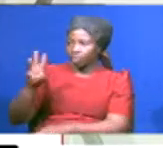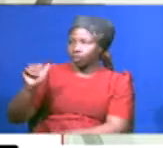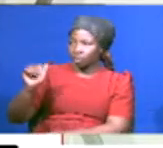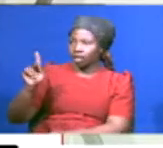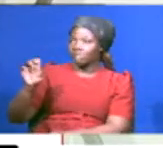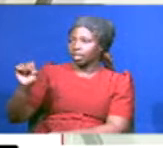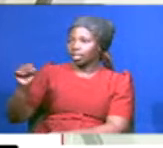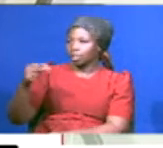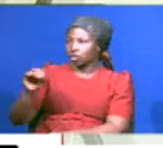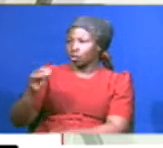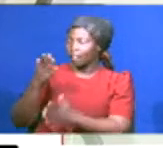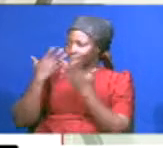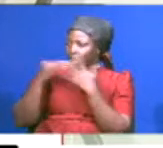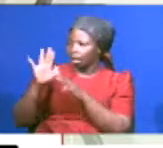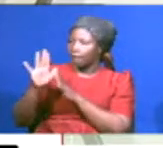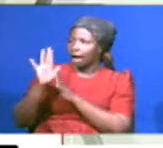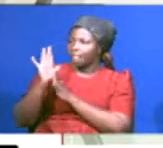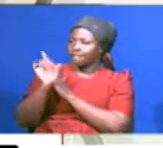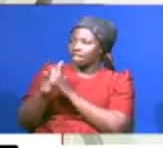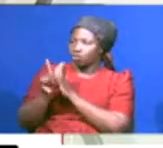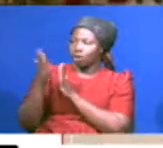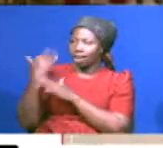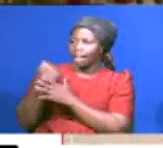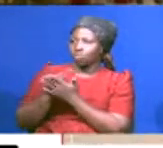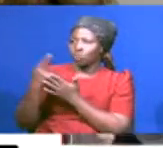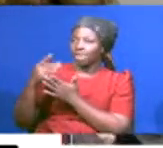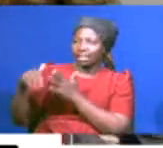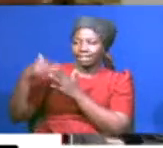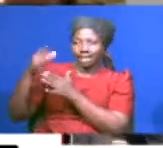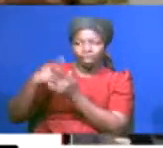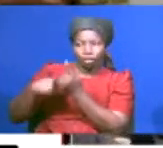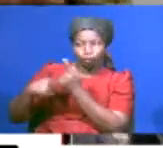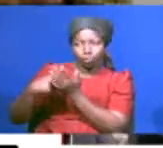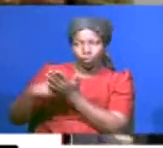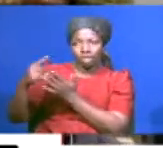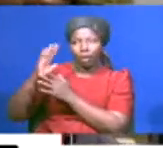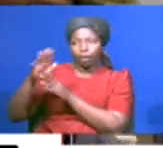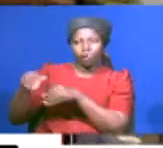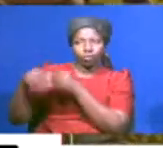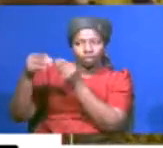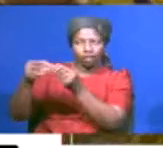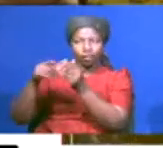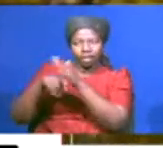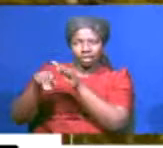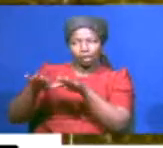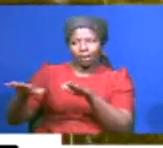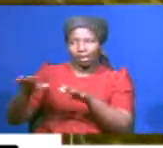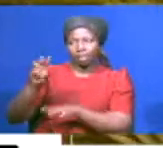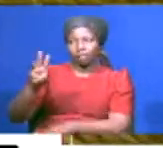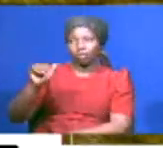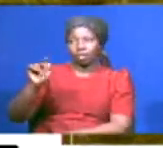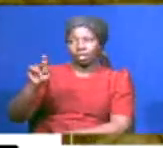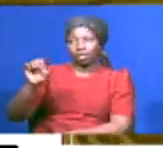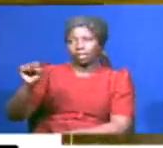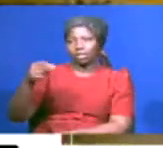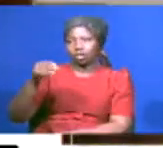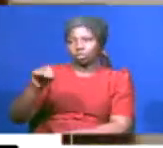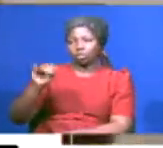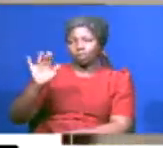week. So mm-hmm. next week, itakuwa sokoni. Mm-hmm. Hiyo Wakesho. Oh, Wakesho, very good. Wakesho, historia